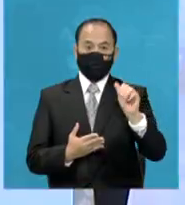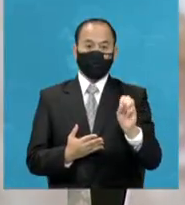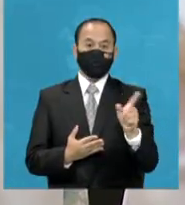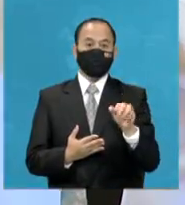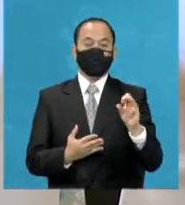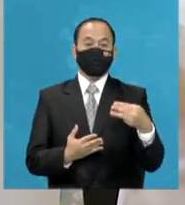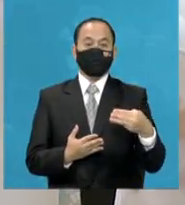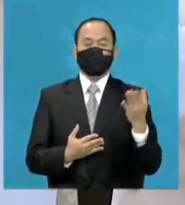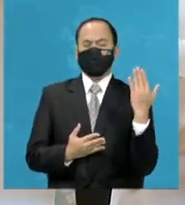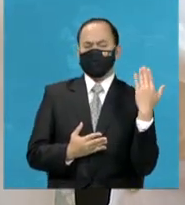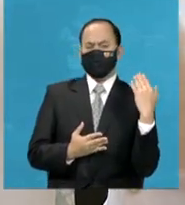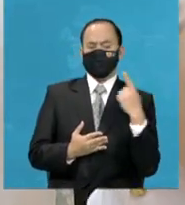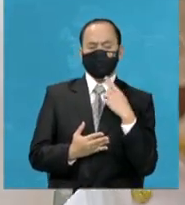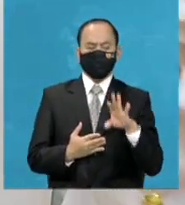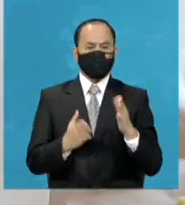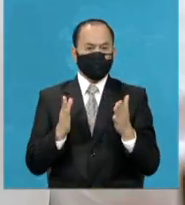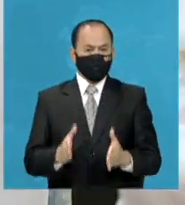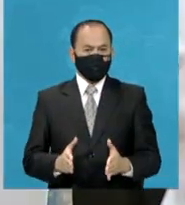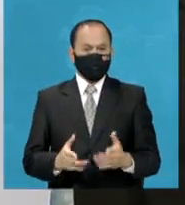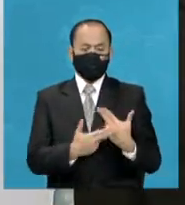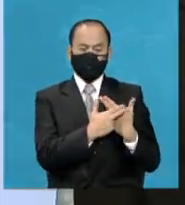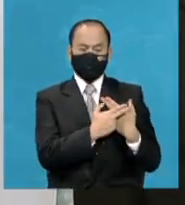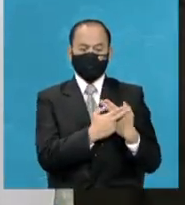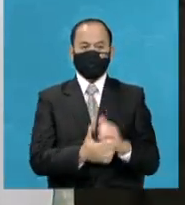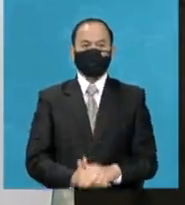saham mantan pemerintah webhtb